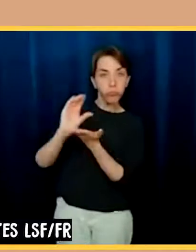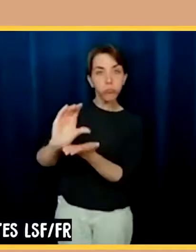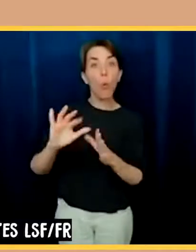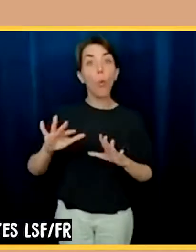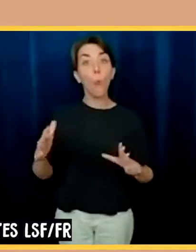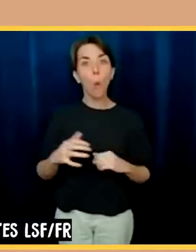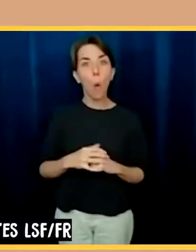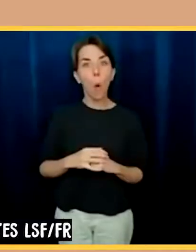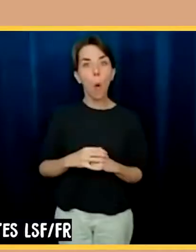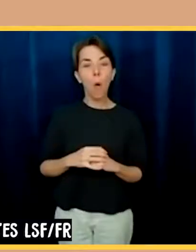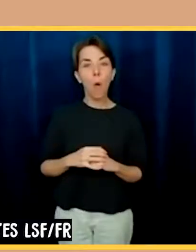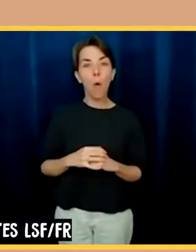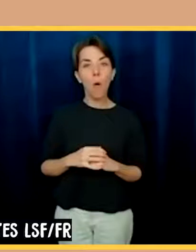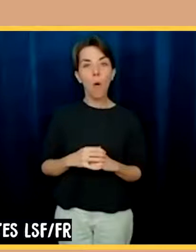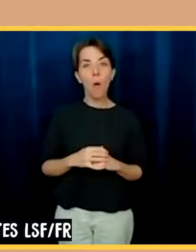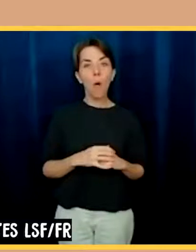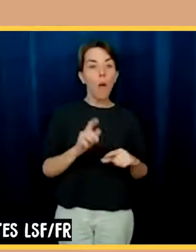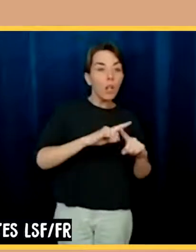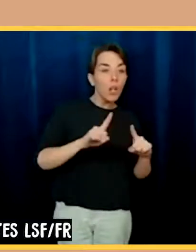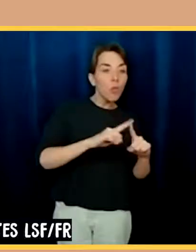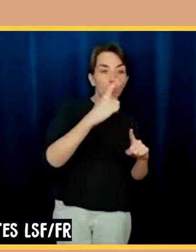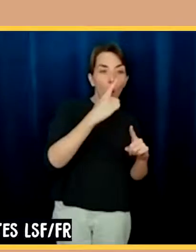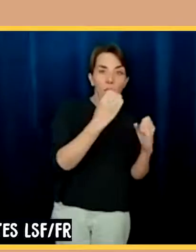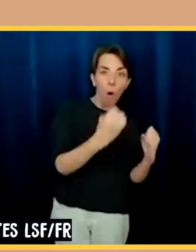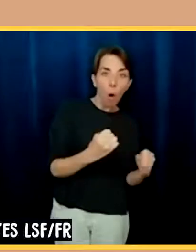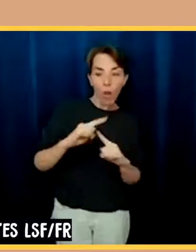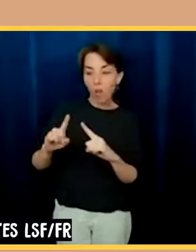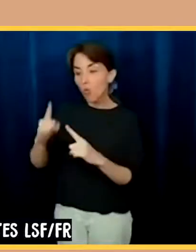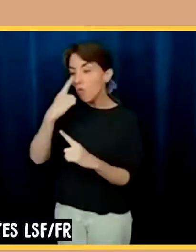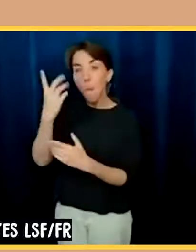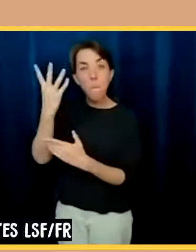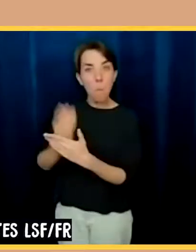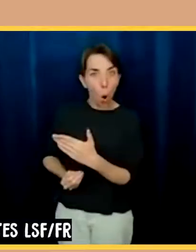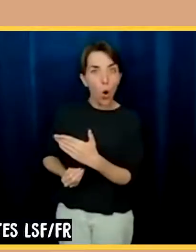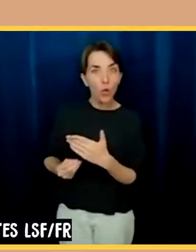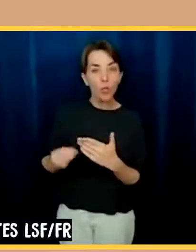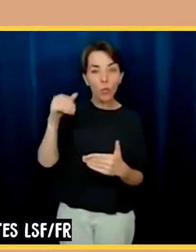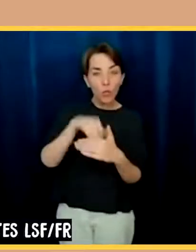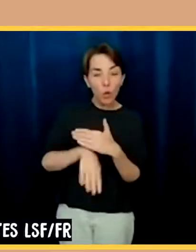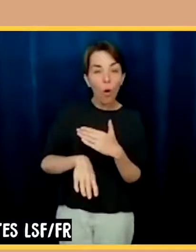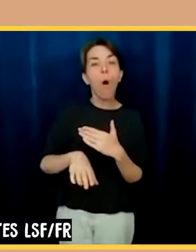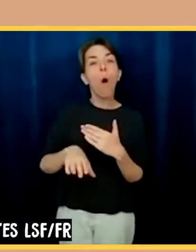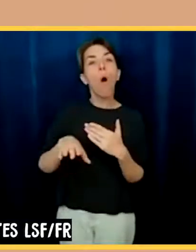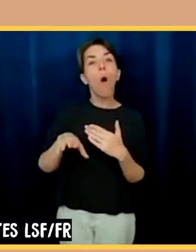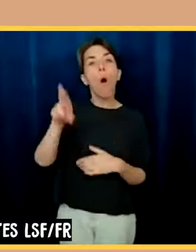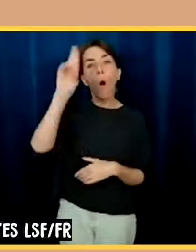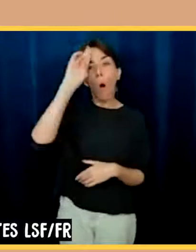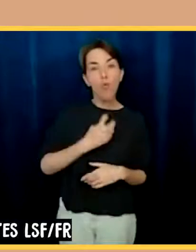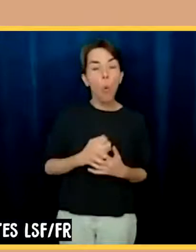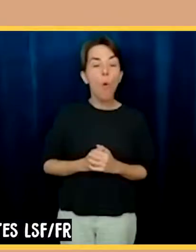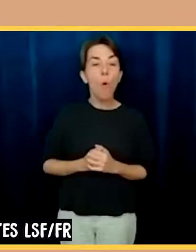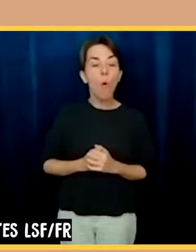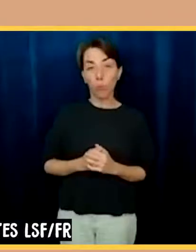de ses apports, de ses manquements, en sachant qu'effectivement, les femmes, comme ça a été dit aussi précédemment,